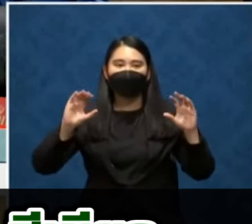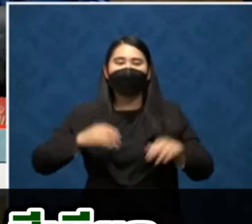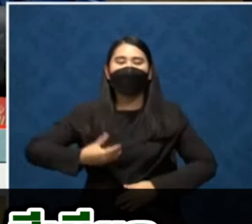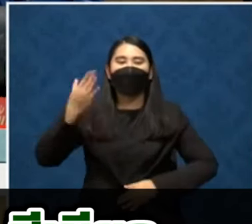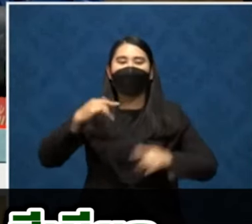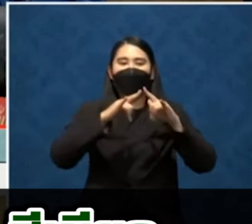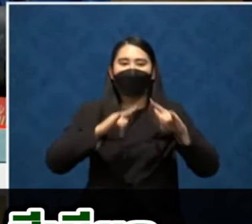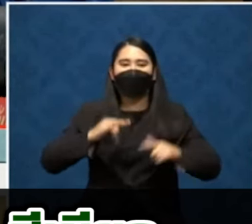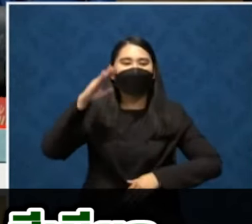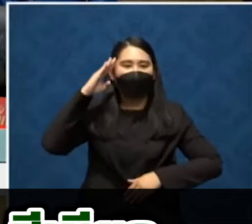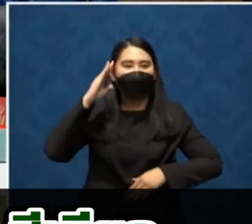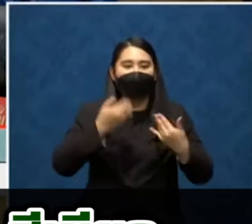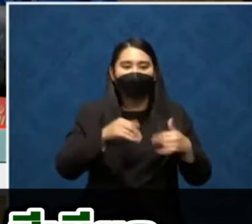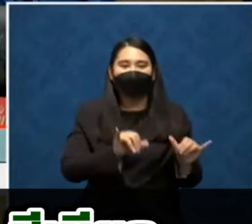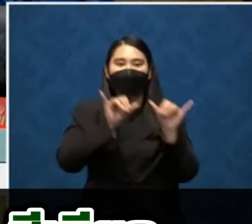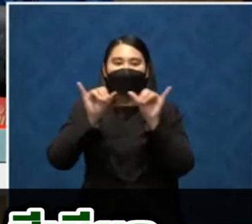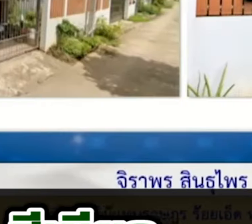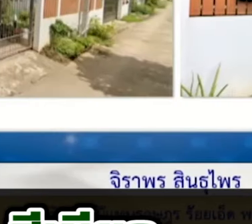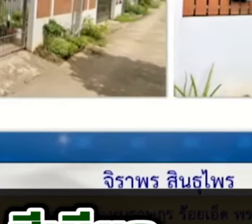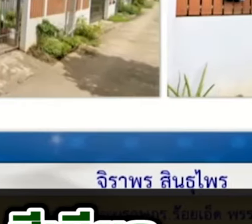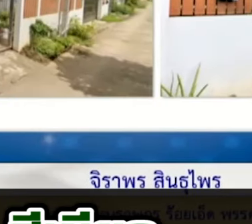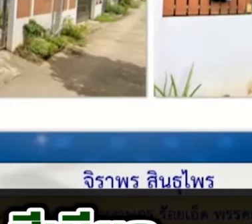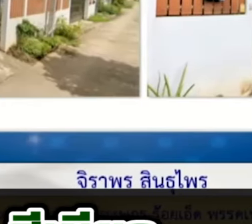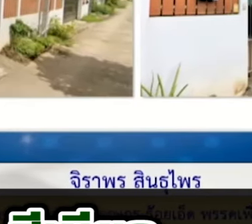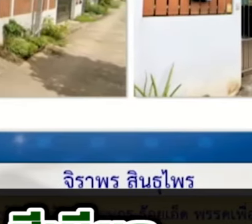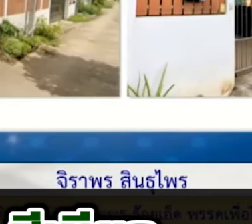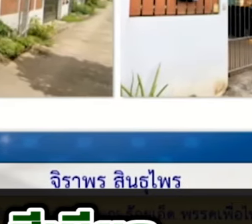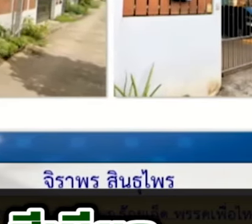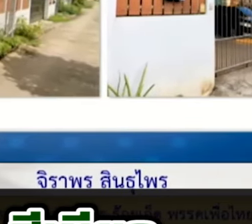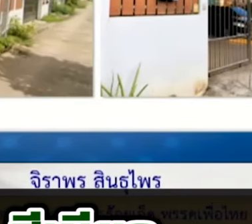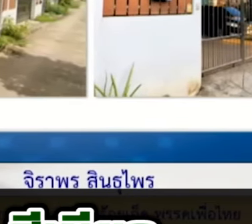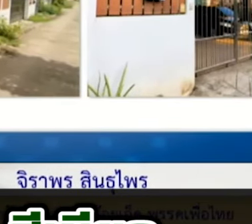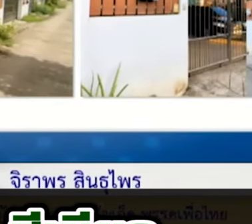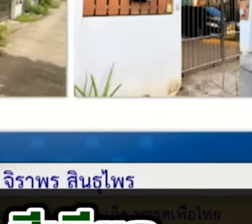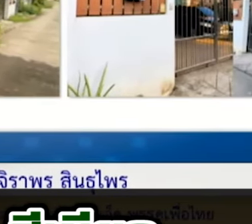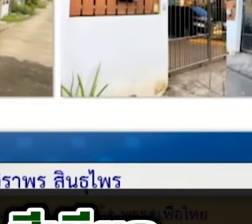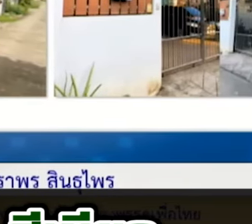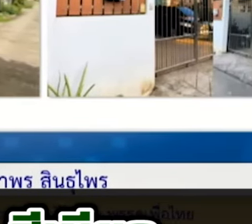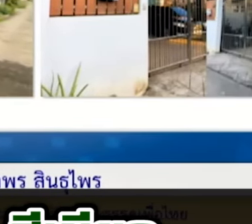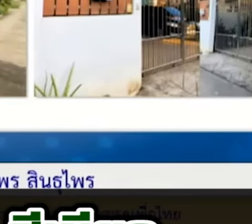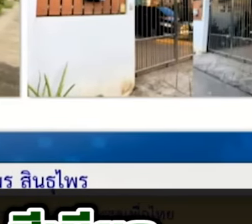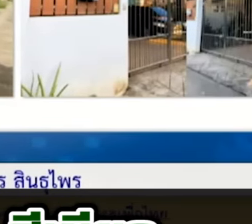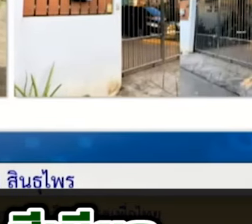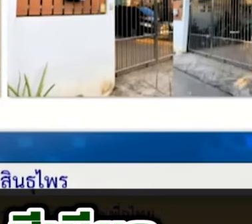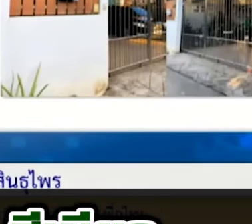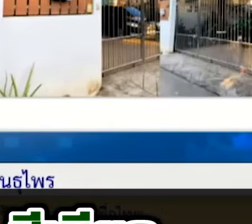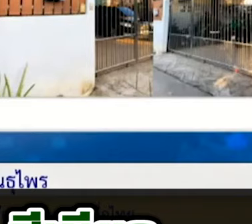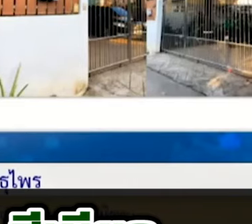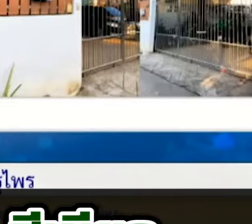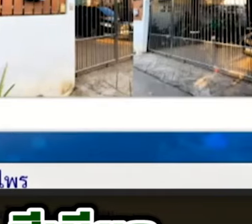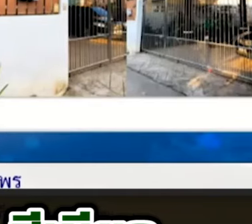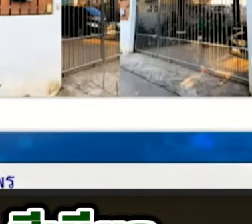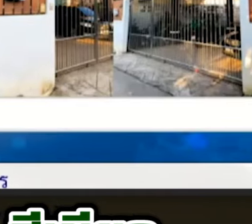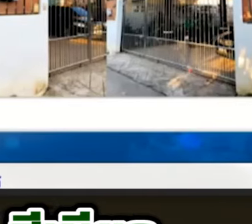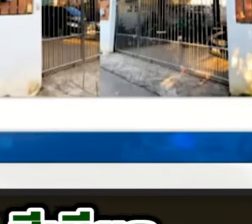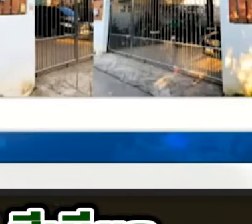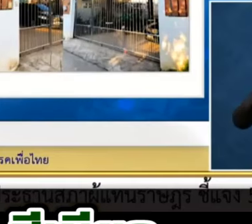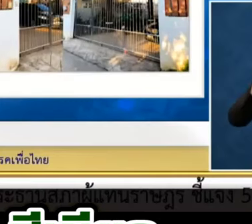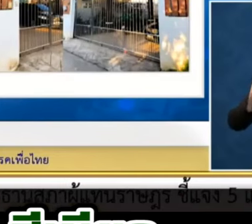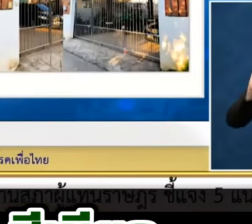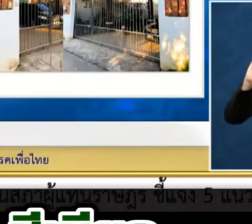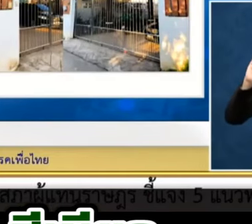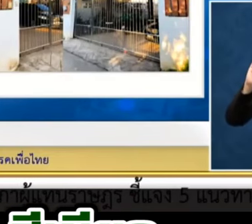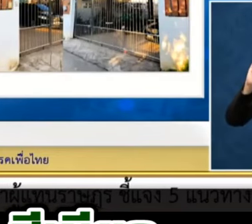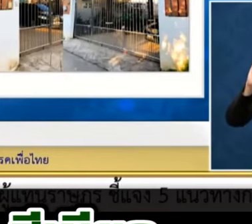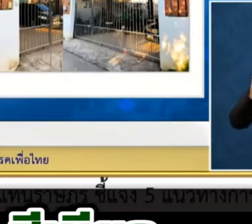ารก็พบว่ามีสภาพเป็นแบบนี้ค่ะนี่คือสำนักงานใหญ่ของบริษัทหลานพลเอกประยุทธ์ที่ใช้รับงานก่อสร้างโครงการต่างๆของรัฐห